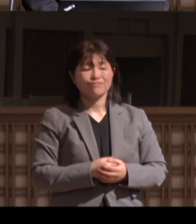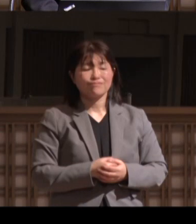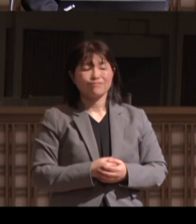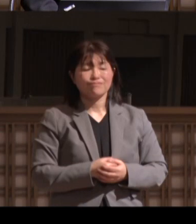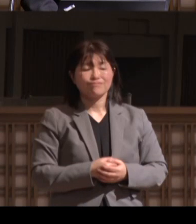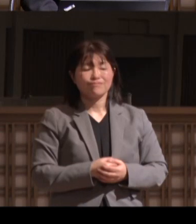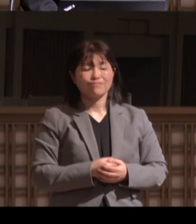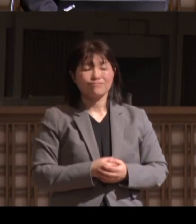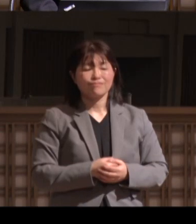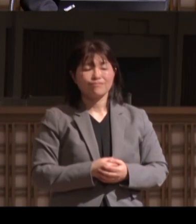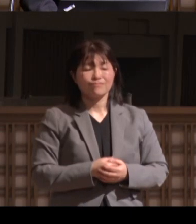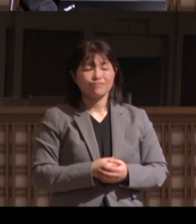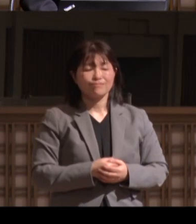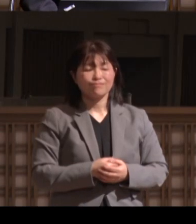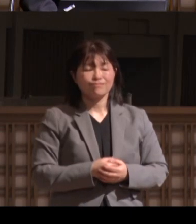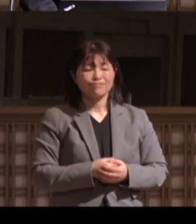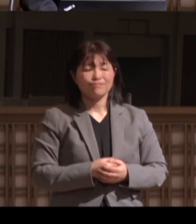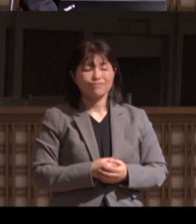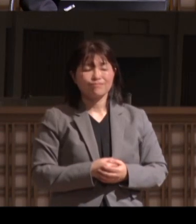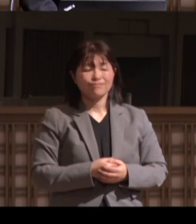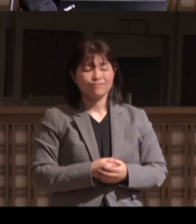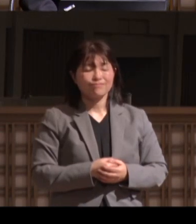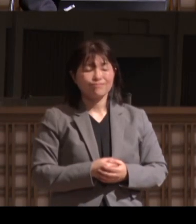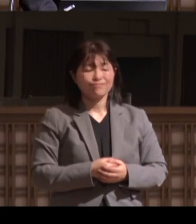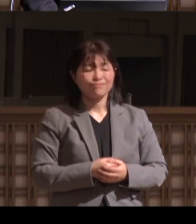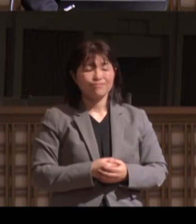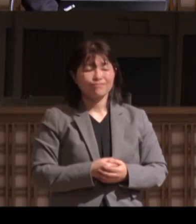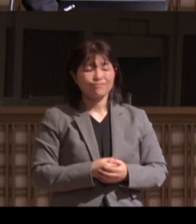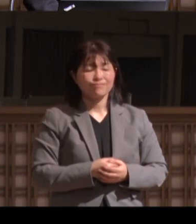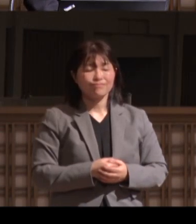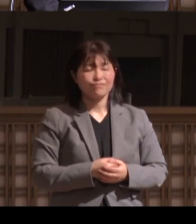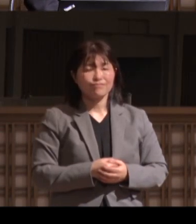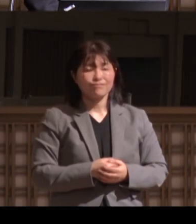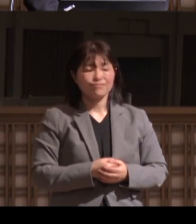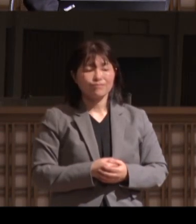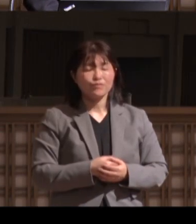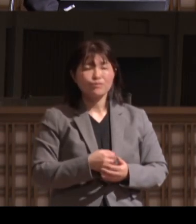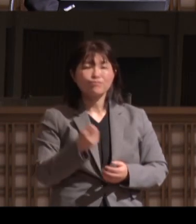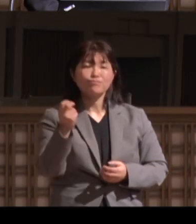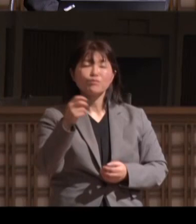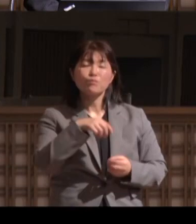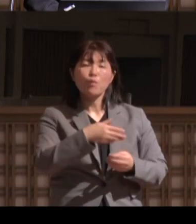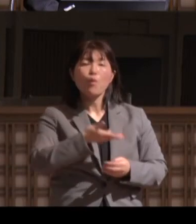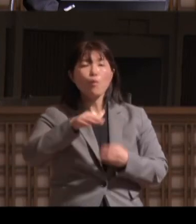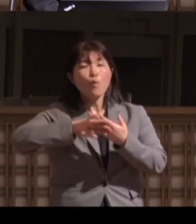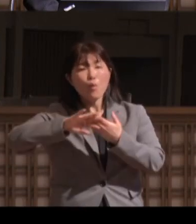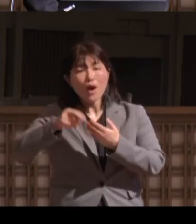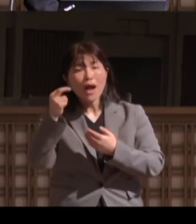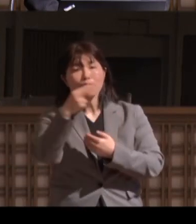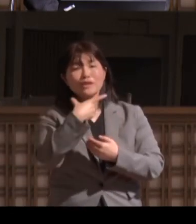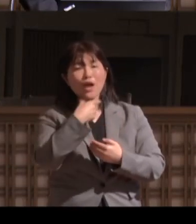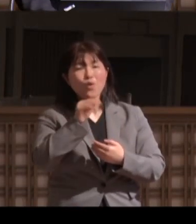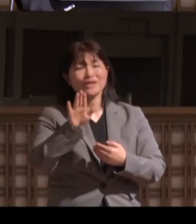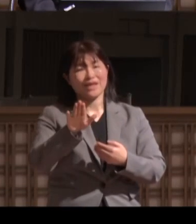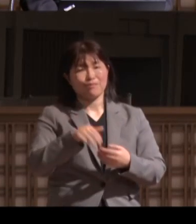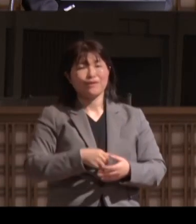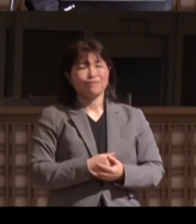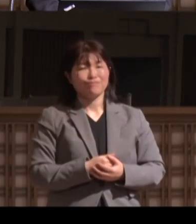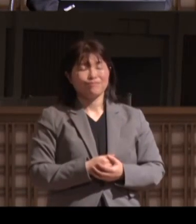戻る戻らないですねちょっとまた見ていただいていいですか